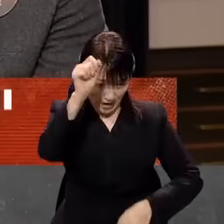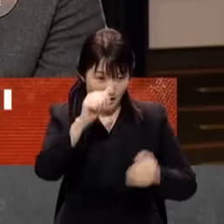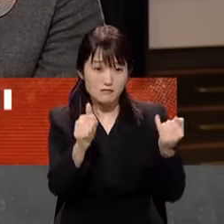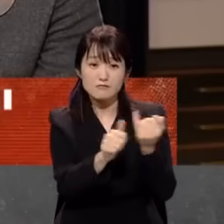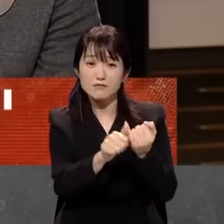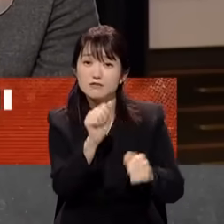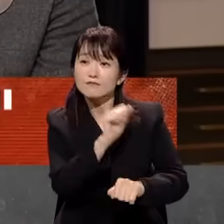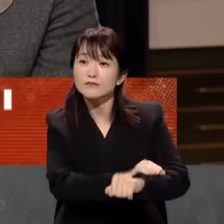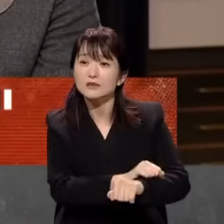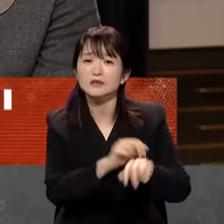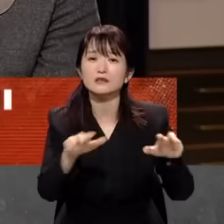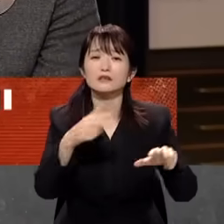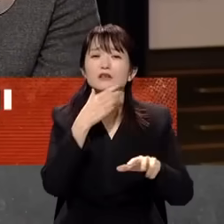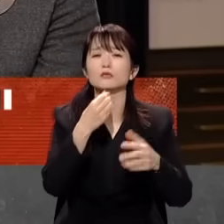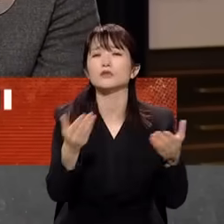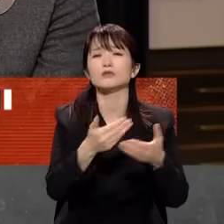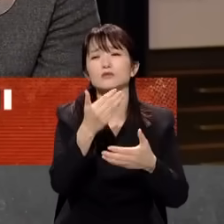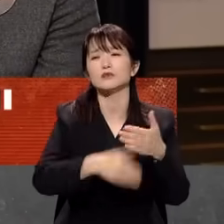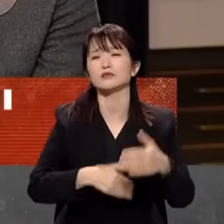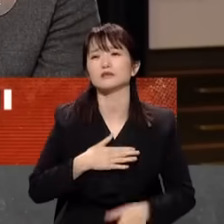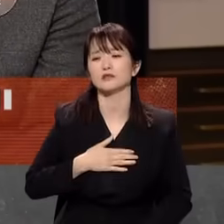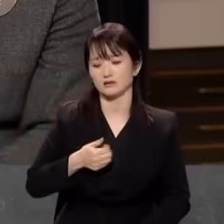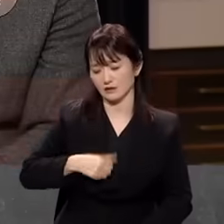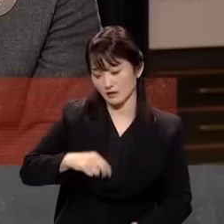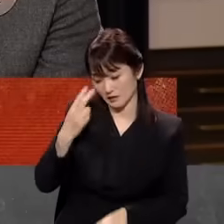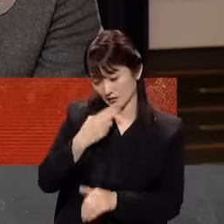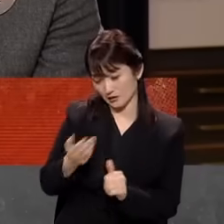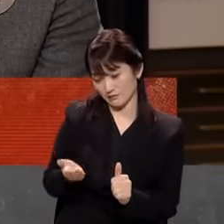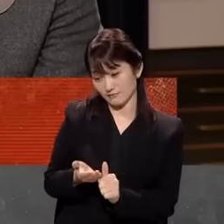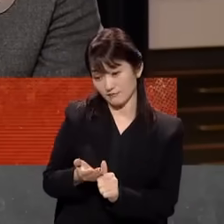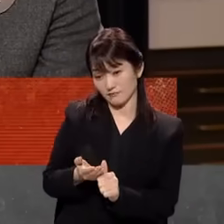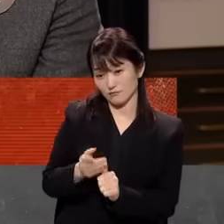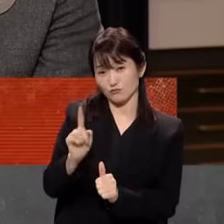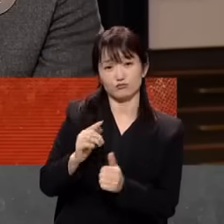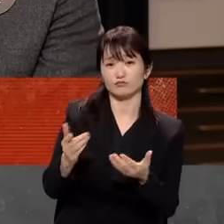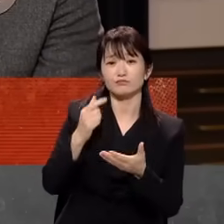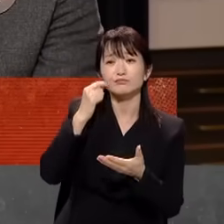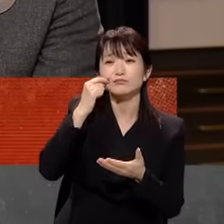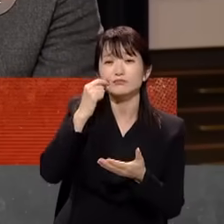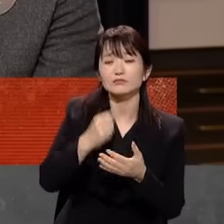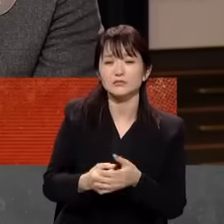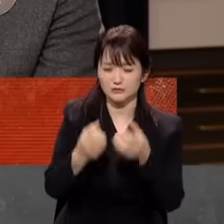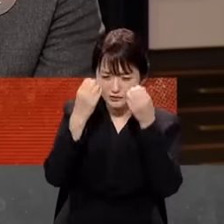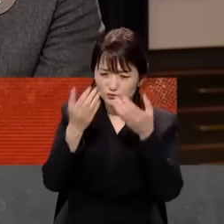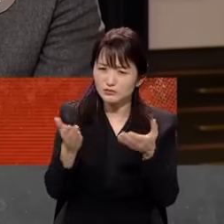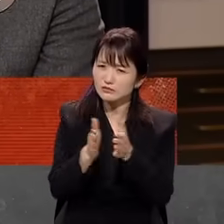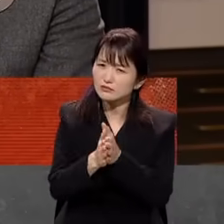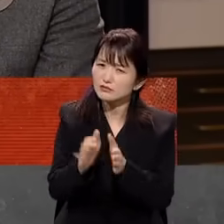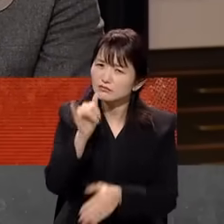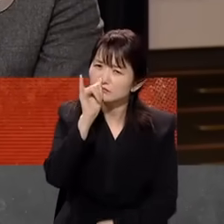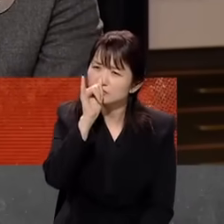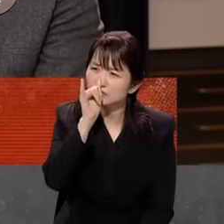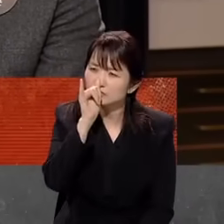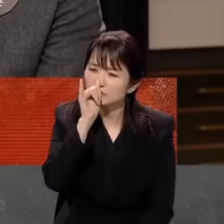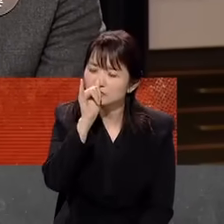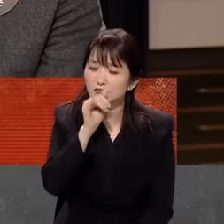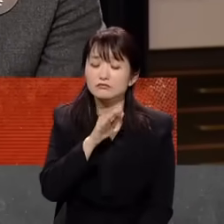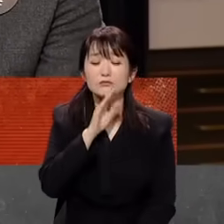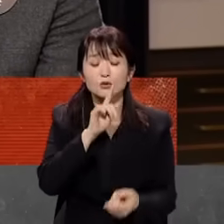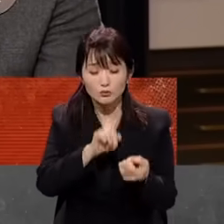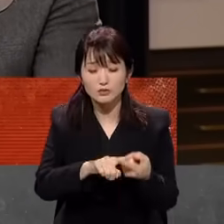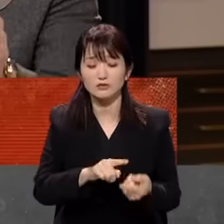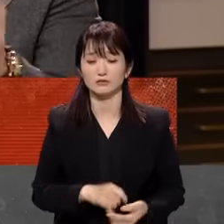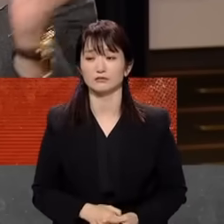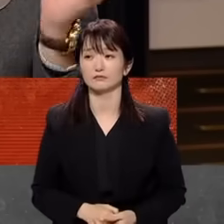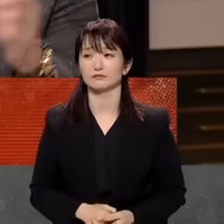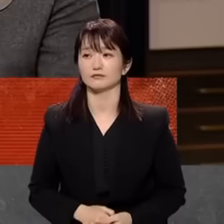잘하고 이제 행복한 일만 남았네. 난 지열이 클 때까지 꼼짝도 못하겠지. 그럼 새로운 일 시작할 수 있기는 할까? 야, 당연하지.